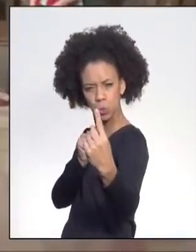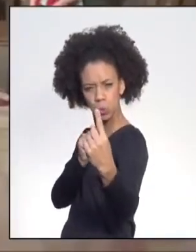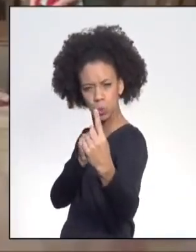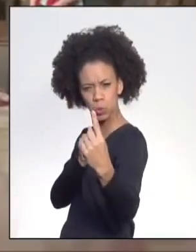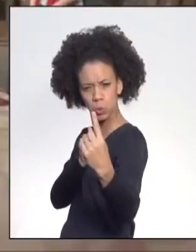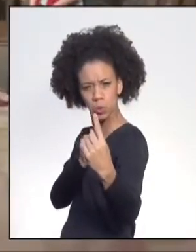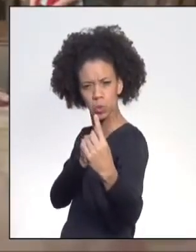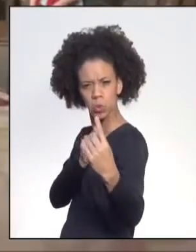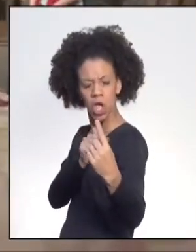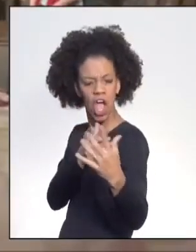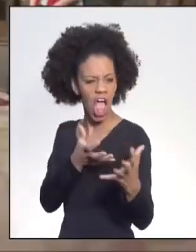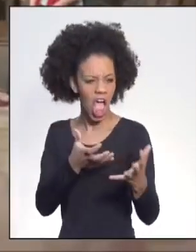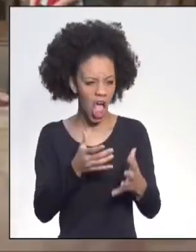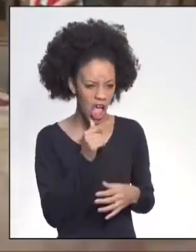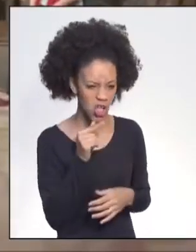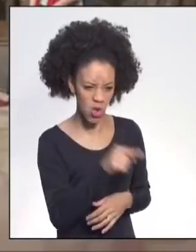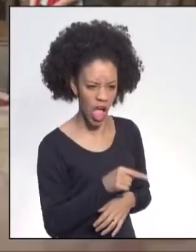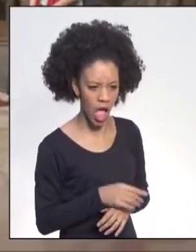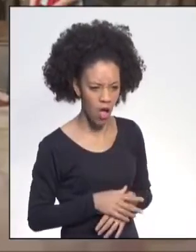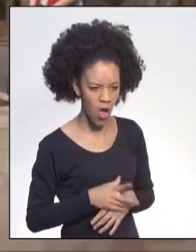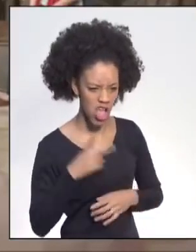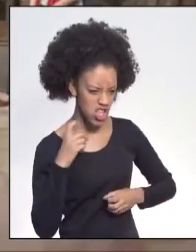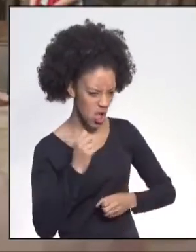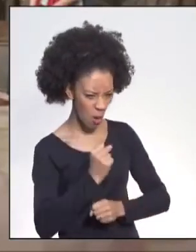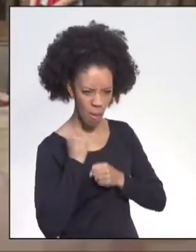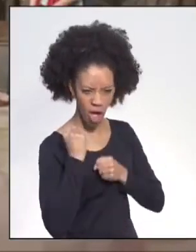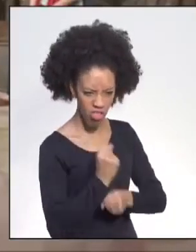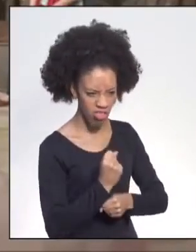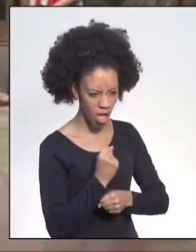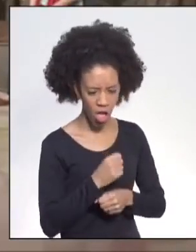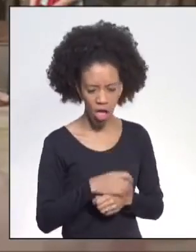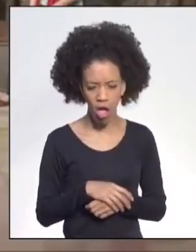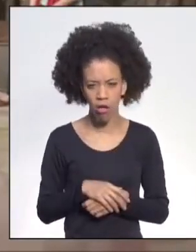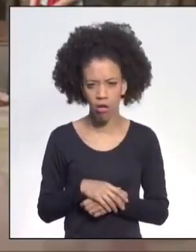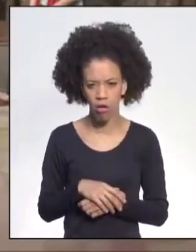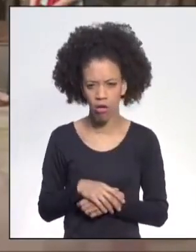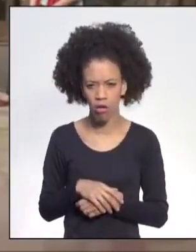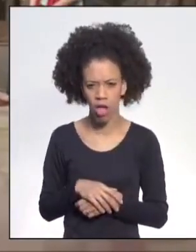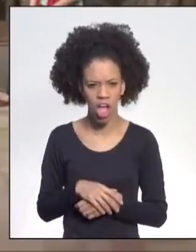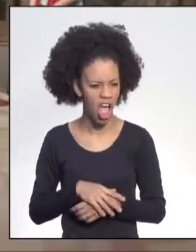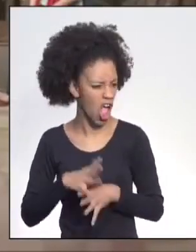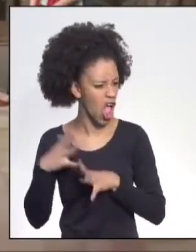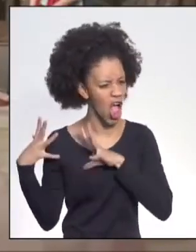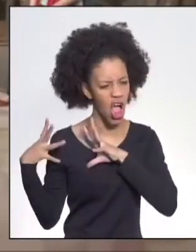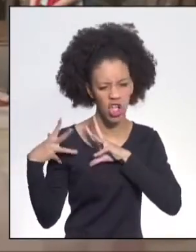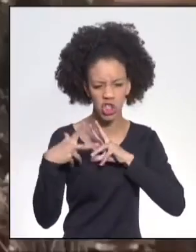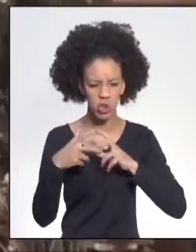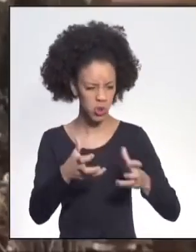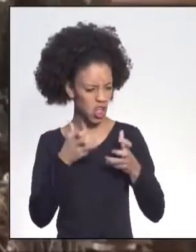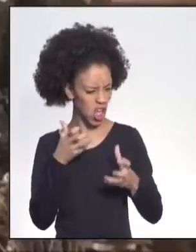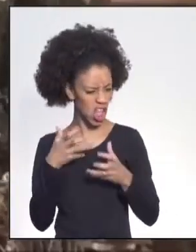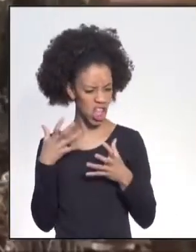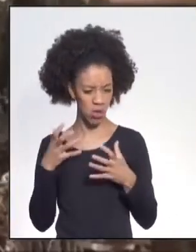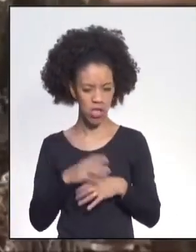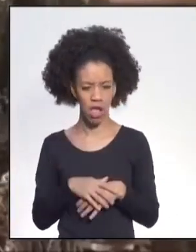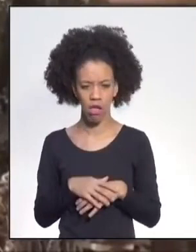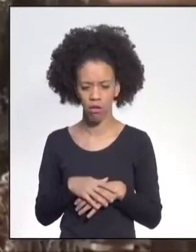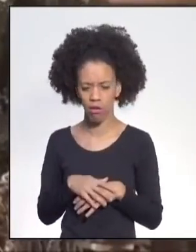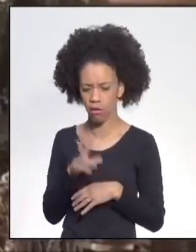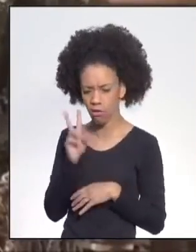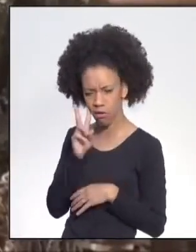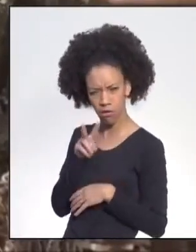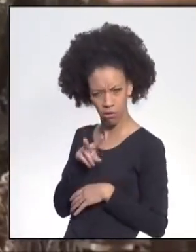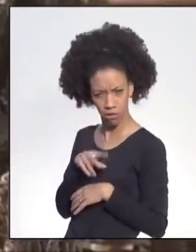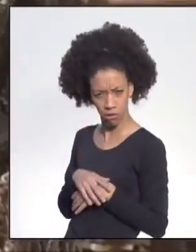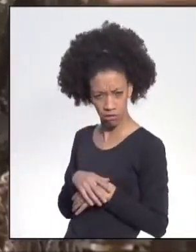Me dá a sua água para Je beber. suis le pouvoir. Eu sou o poder. J'appartiens tout avec tout le pouvoir. Eu posso pegar tudo que eu quiser com poder. Le voyageur le regarde avec calme.